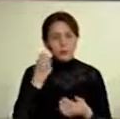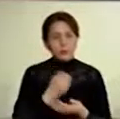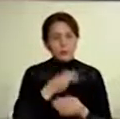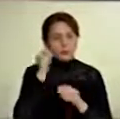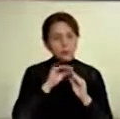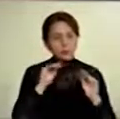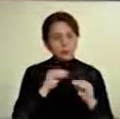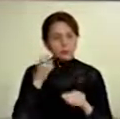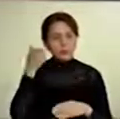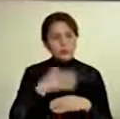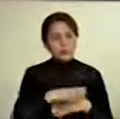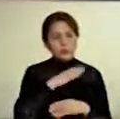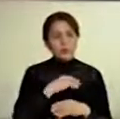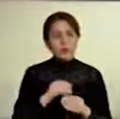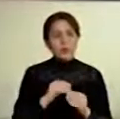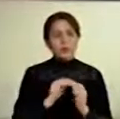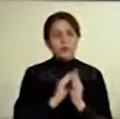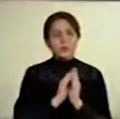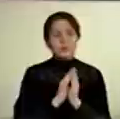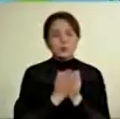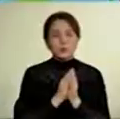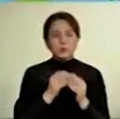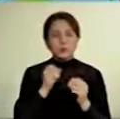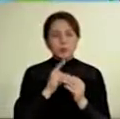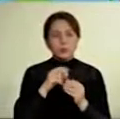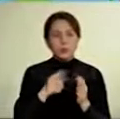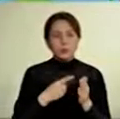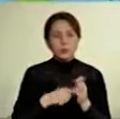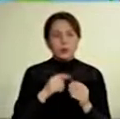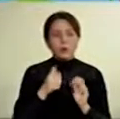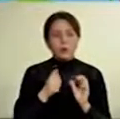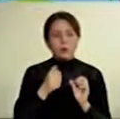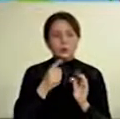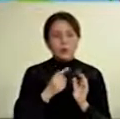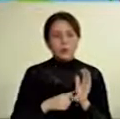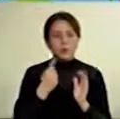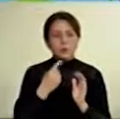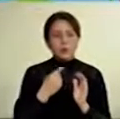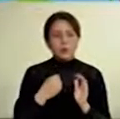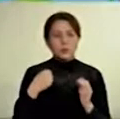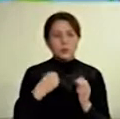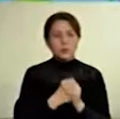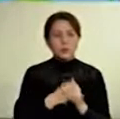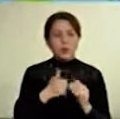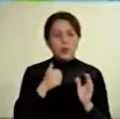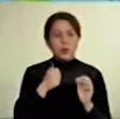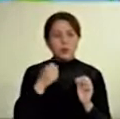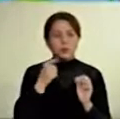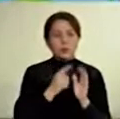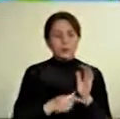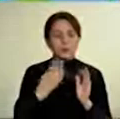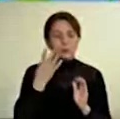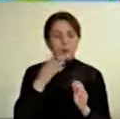bo'lgan bo'lsa, darslikning 12-betdagi 671, 672, 673,